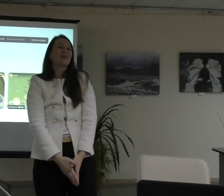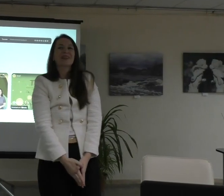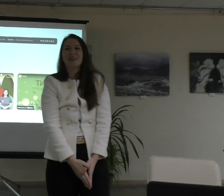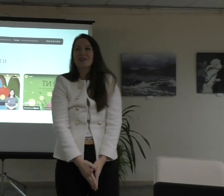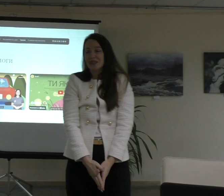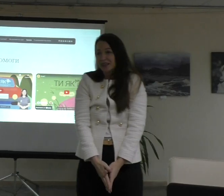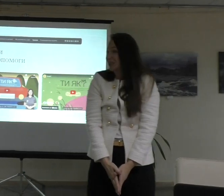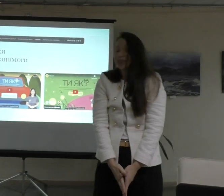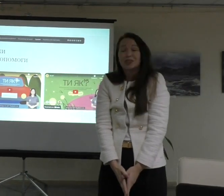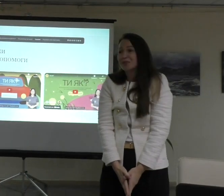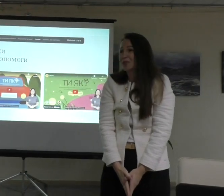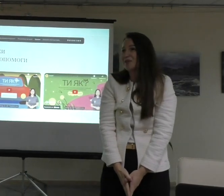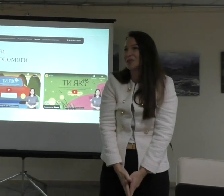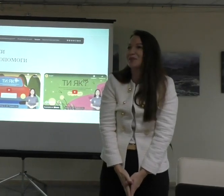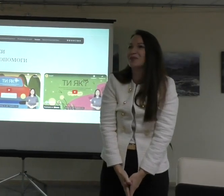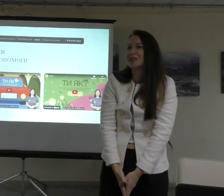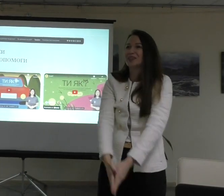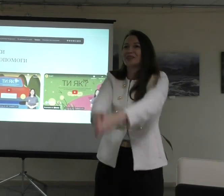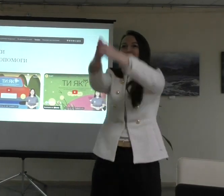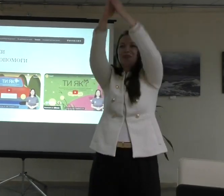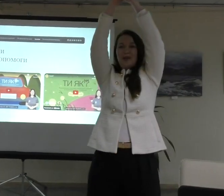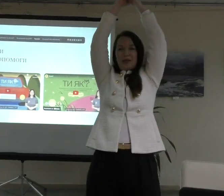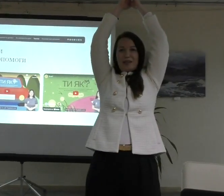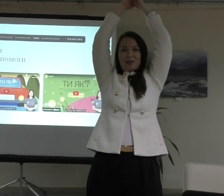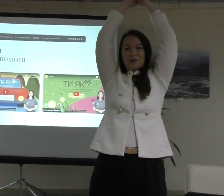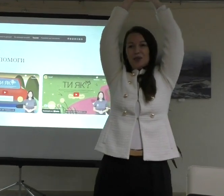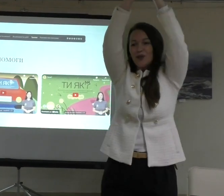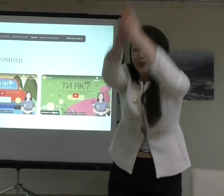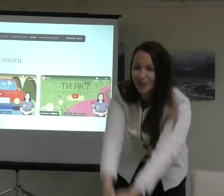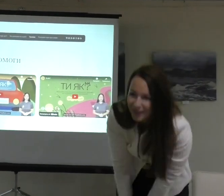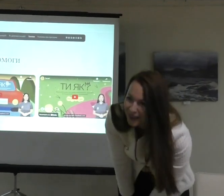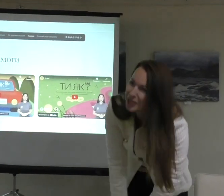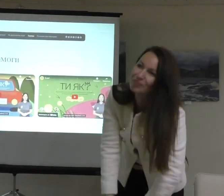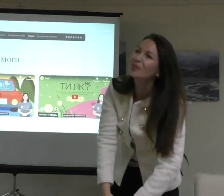Казати теж не розумію? Так, зі звуком, щоб вивітись